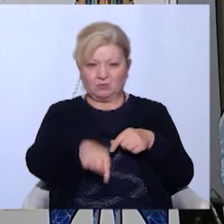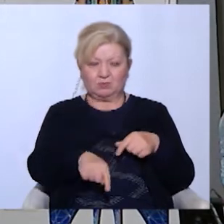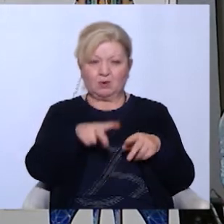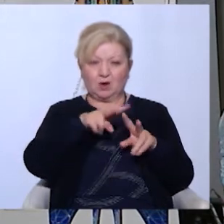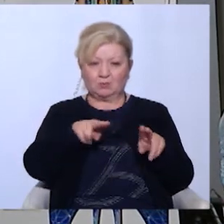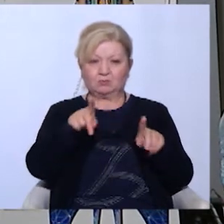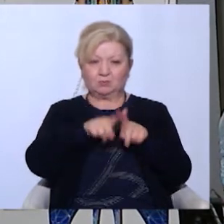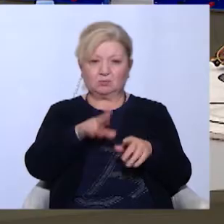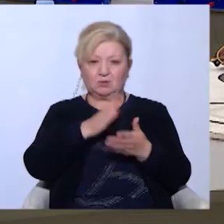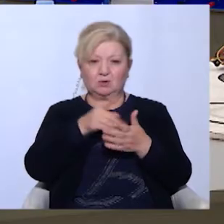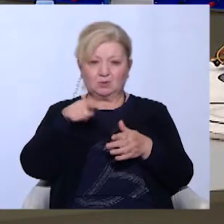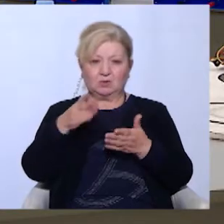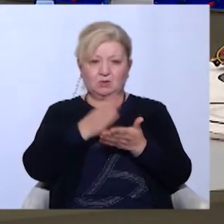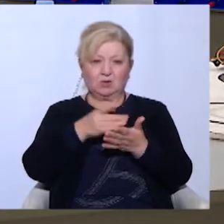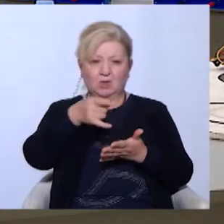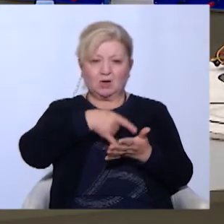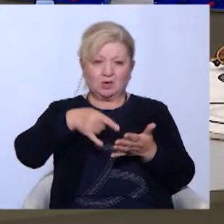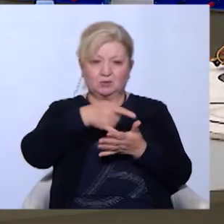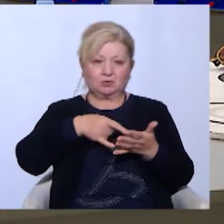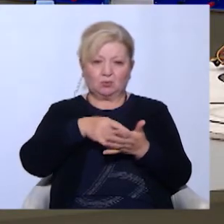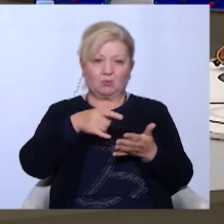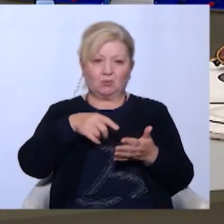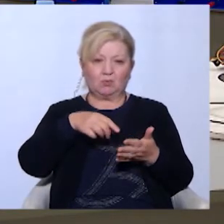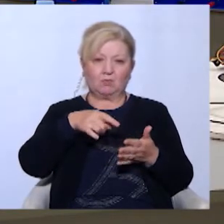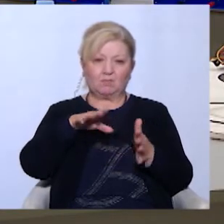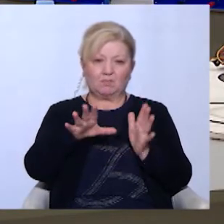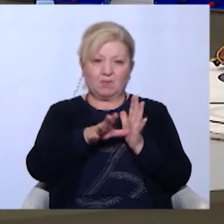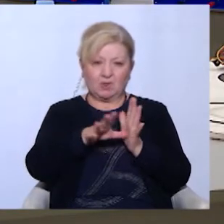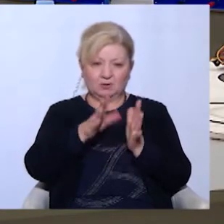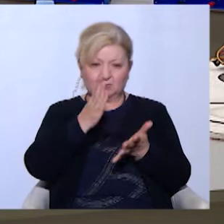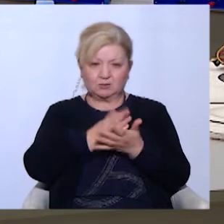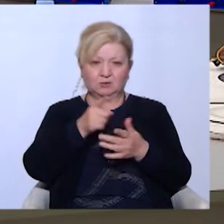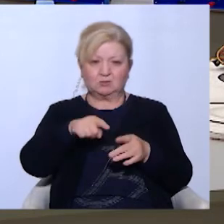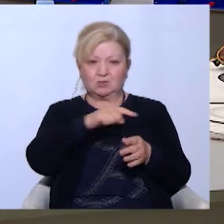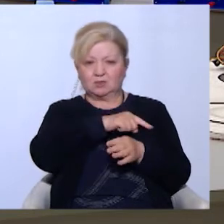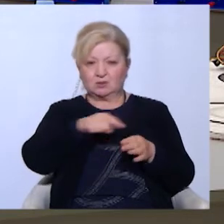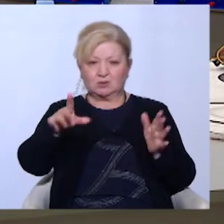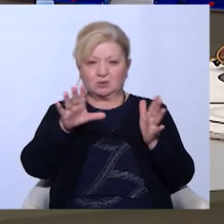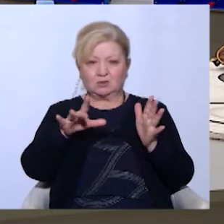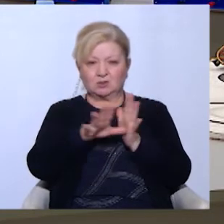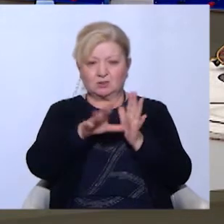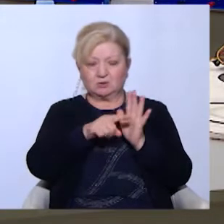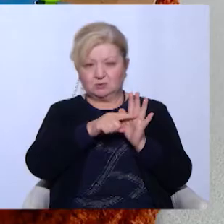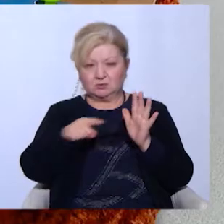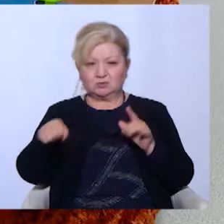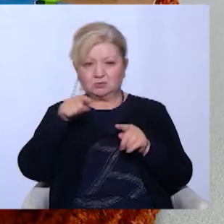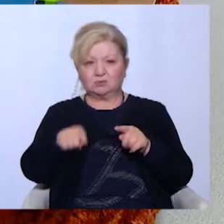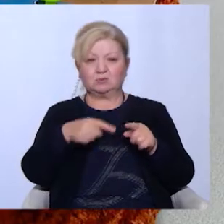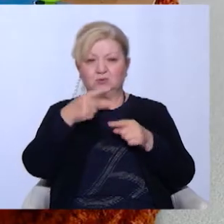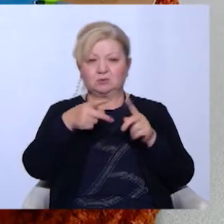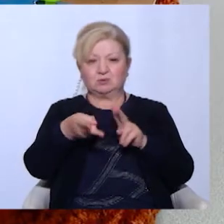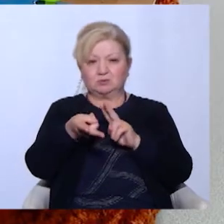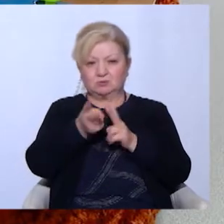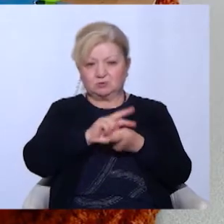ხო? აქაც ესეა, ელექტრომაგნიტია, რომელიც ამ ხართან აქვს ამას. დენის გატარების შემთხვევაში